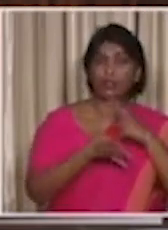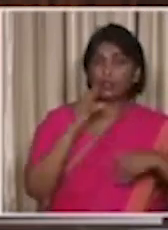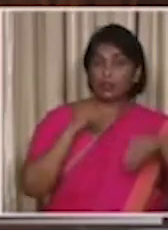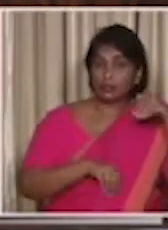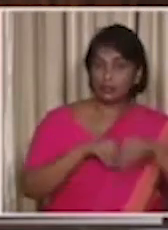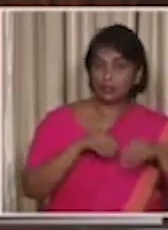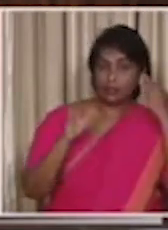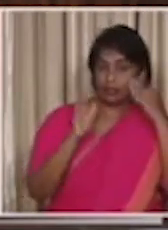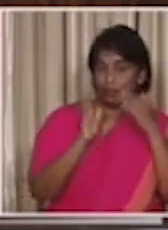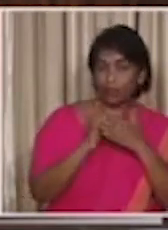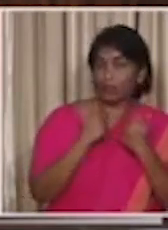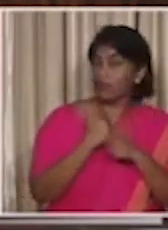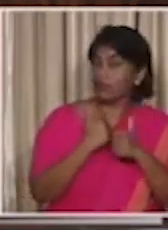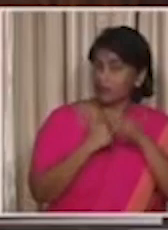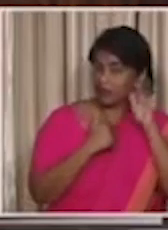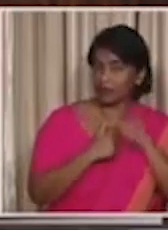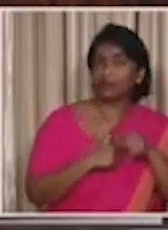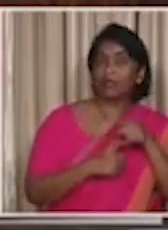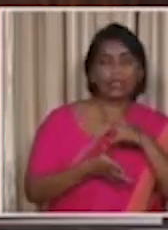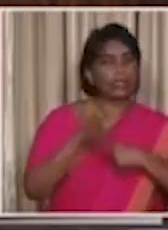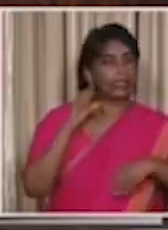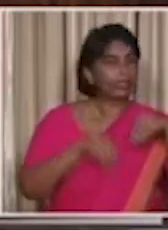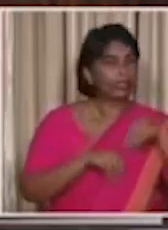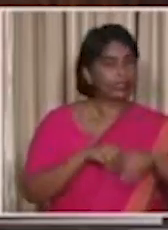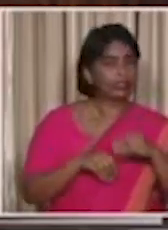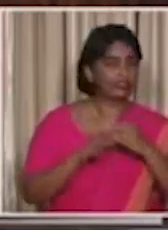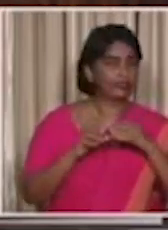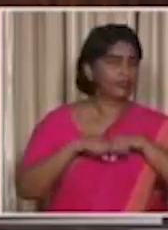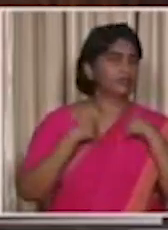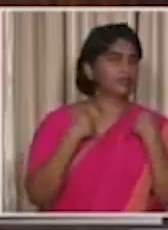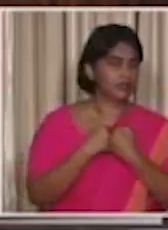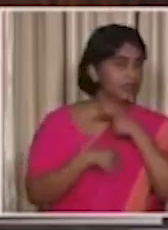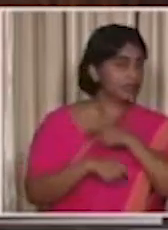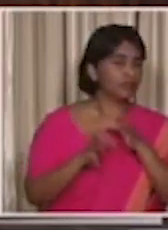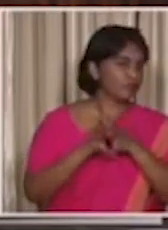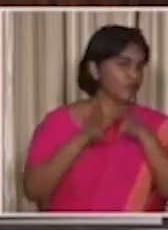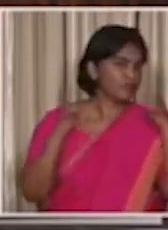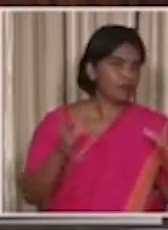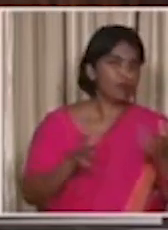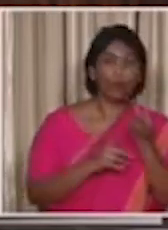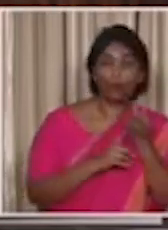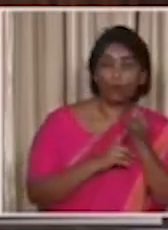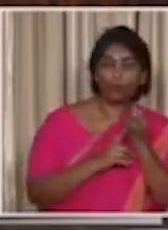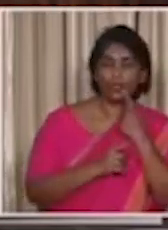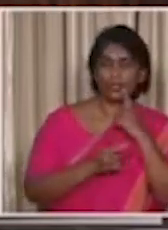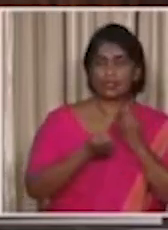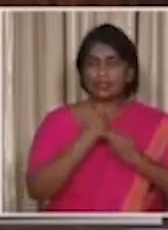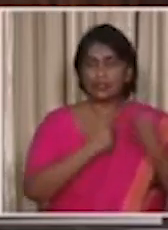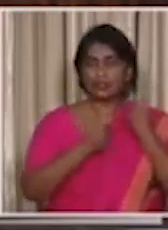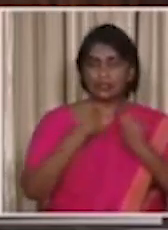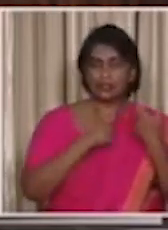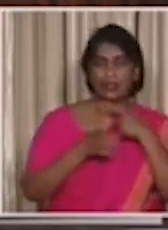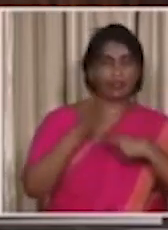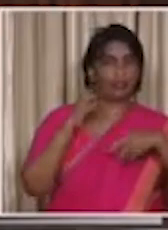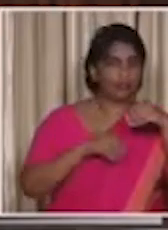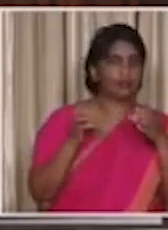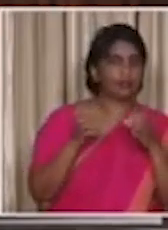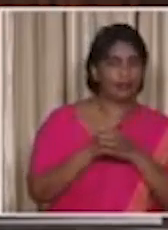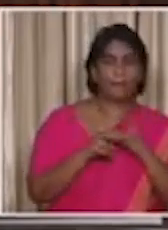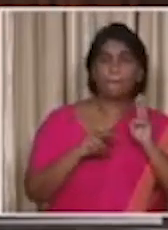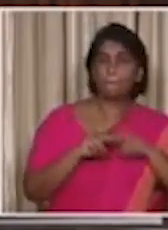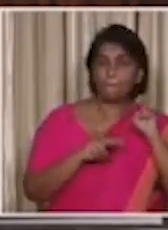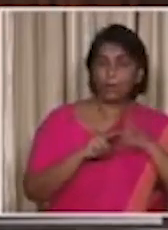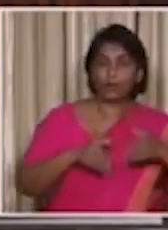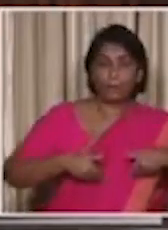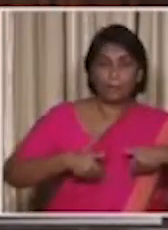මැතිවරණ සඳහා නිර්මාණය කරගත් දේශපාලන සන්ධානයයි. මේ බොහොමයක් මුදල් වලට විකුණන දේශපාලන පක්ෂ. පිටකොටුවේ